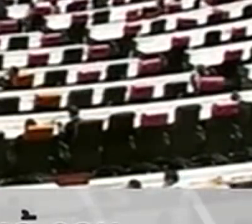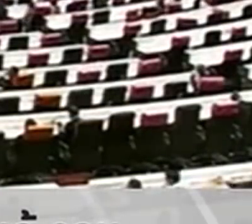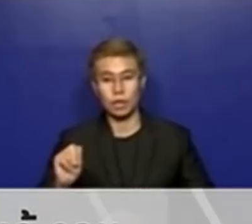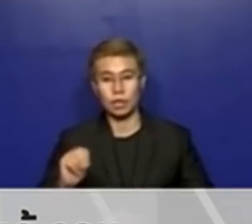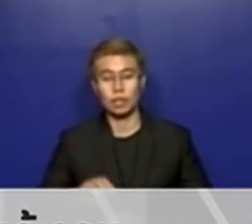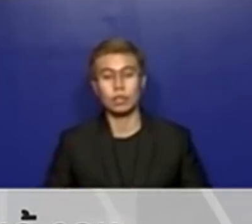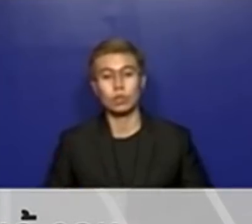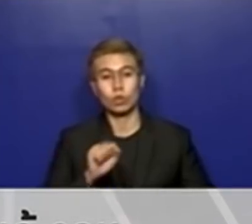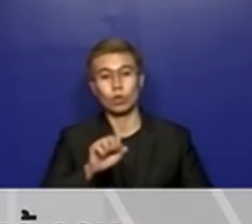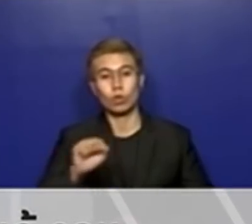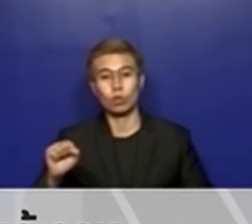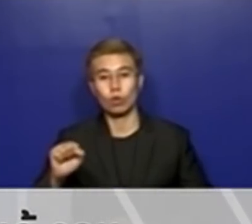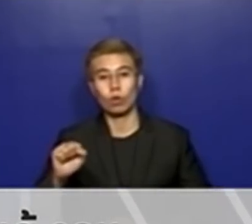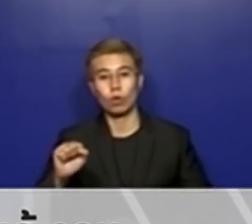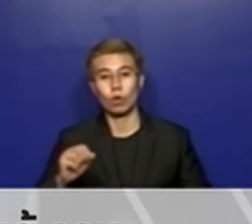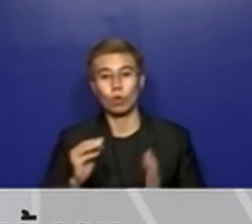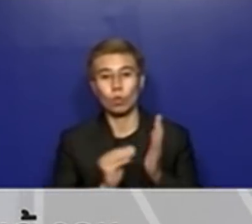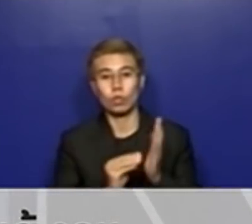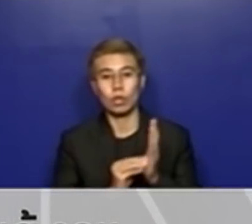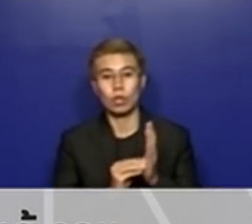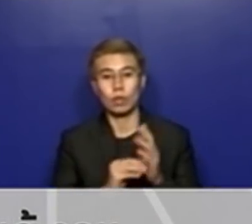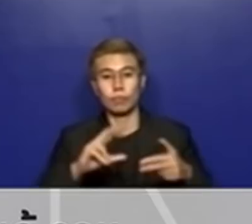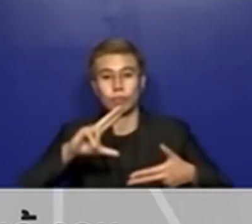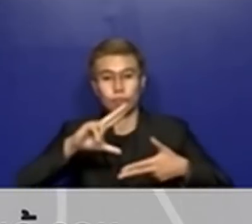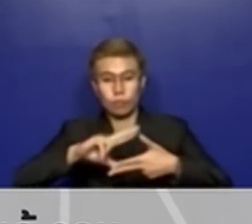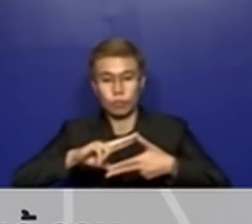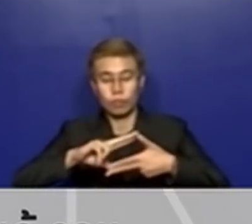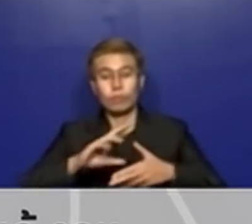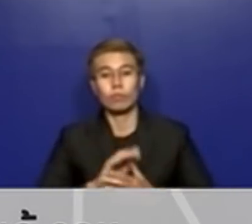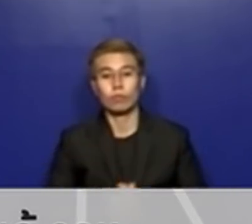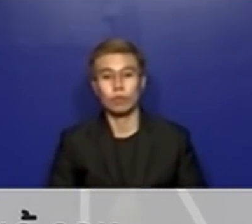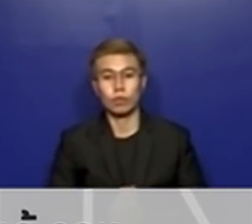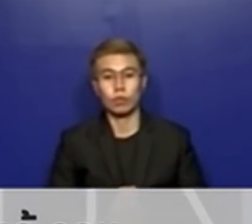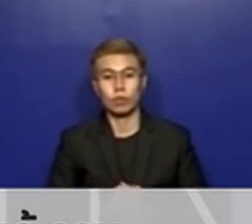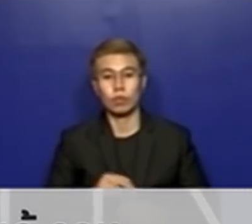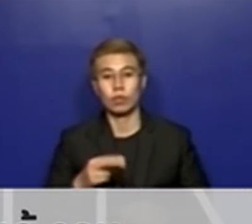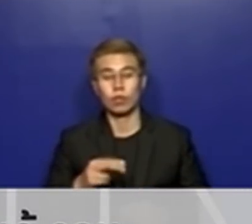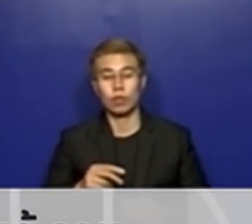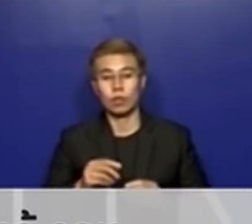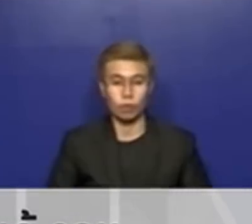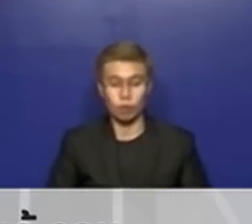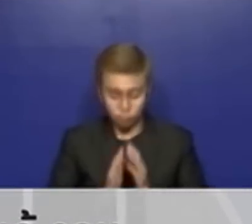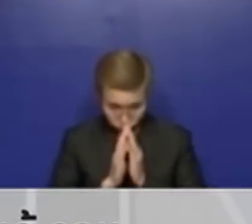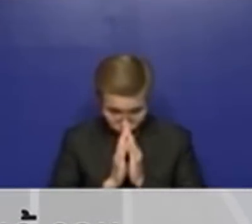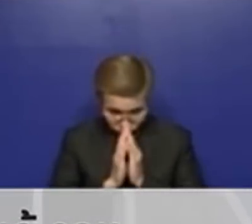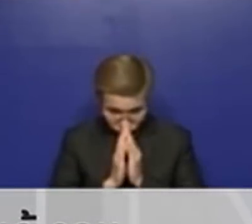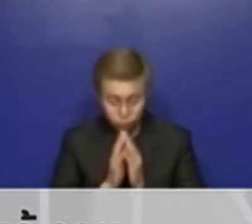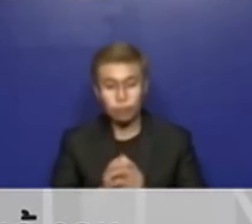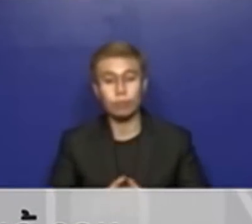ออันนี้เข้าใจว่าเป็นการเก็บความเห็นในข่าวเคอร์อะไรมามากกว่าถ้าอย่างนั้น คือถ้าเกิดไปเปิดรับฟังอีกเดี๋ยวโดนข้อหาว่าถ่วงเวล